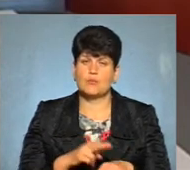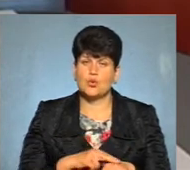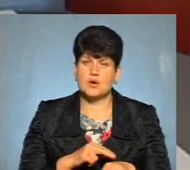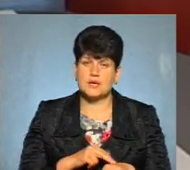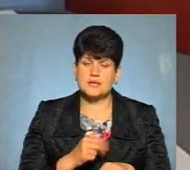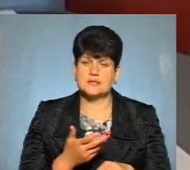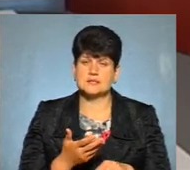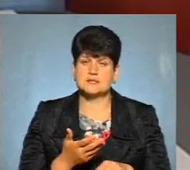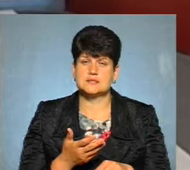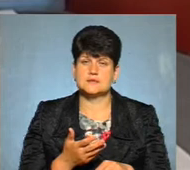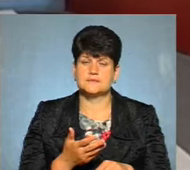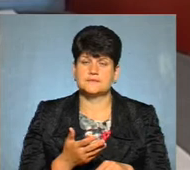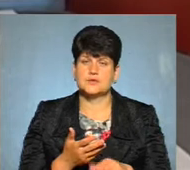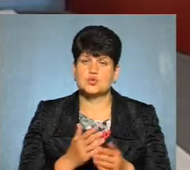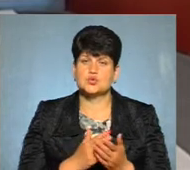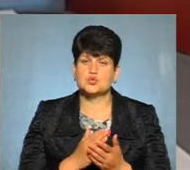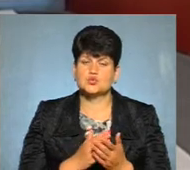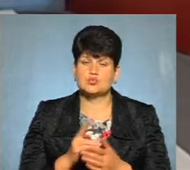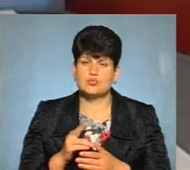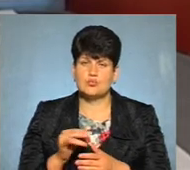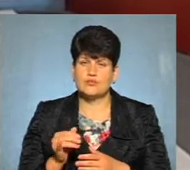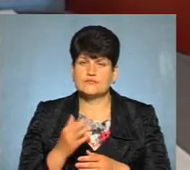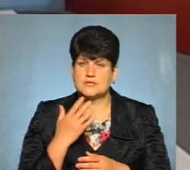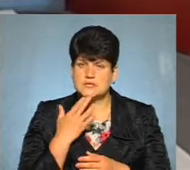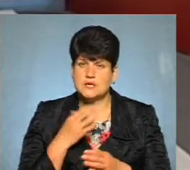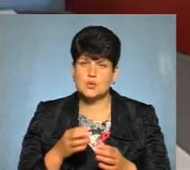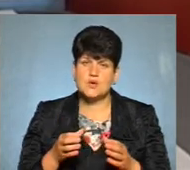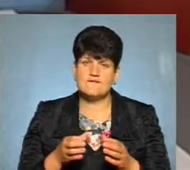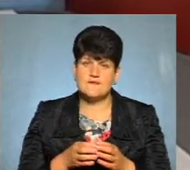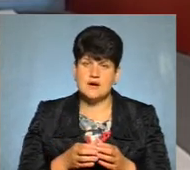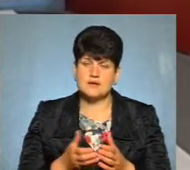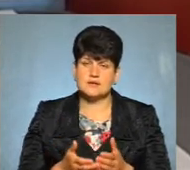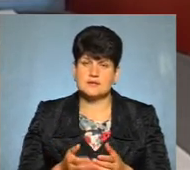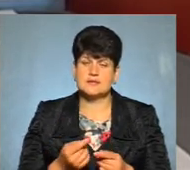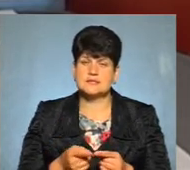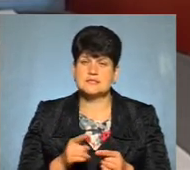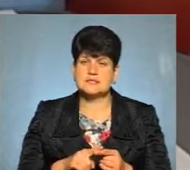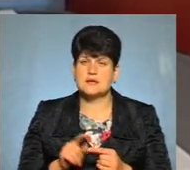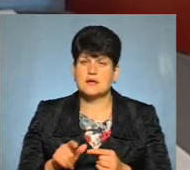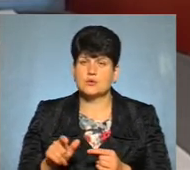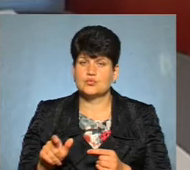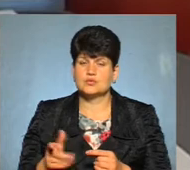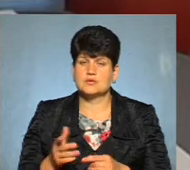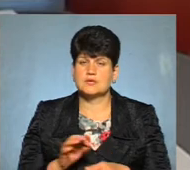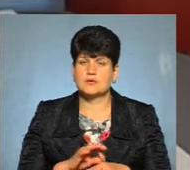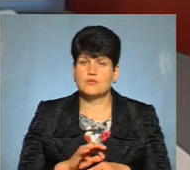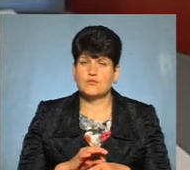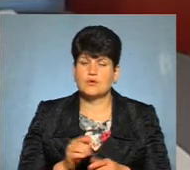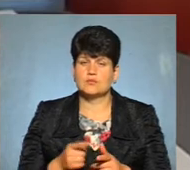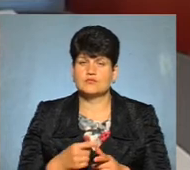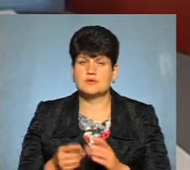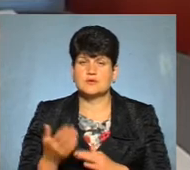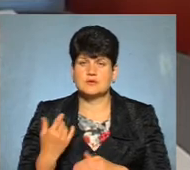поліції, це службовці Національної гвардії, це люди, які хворі чи